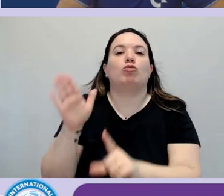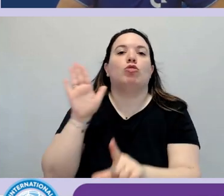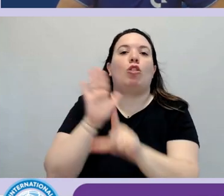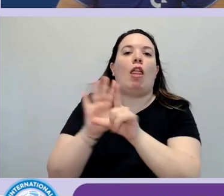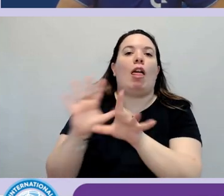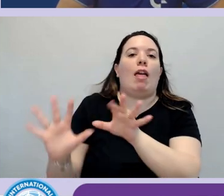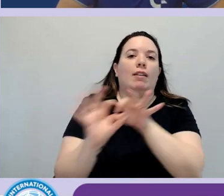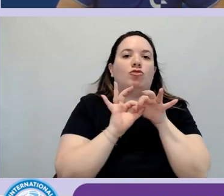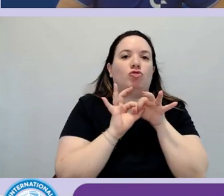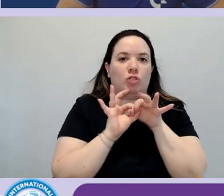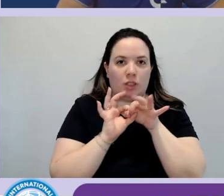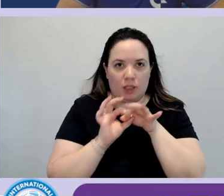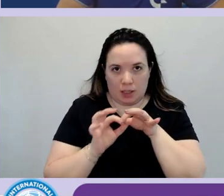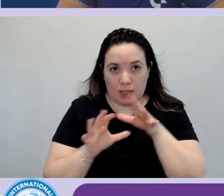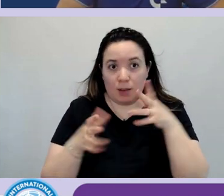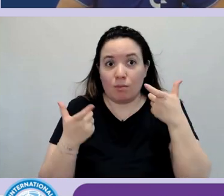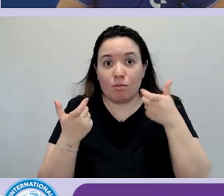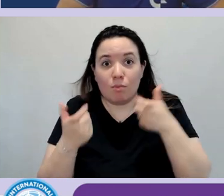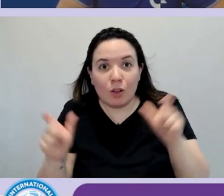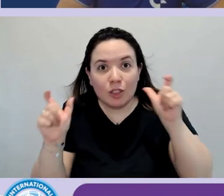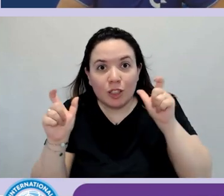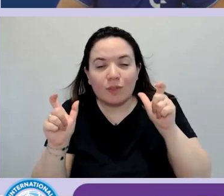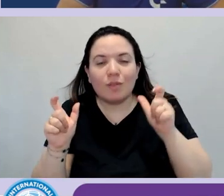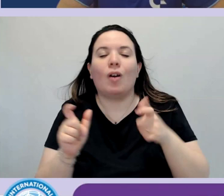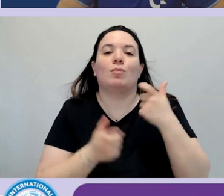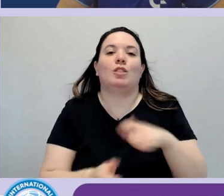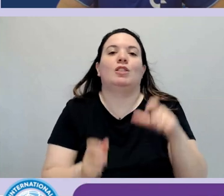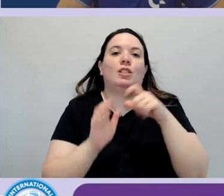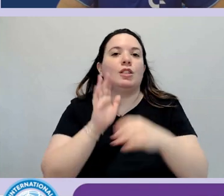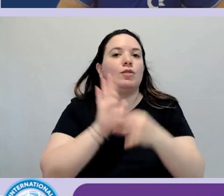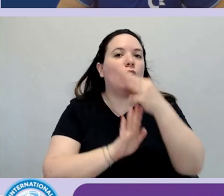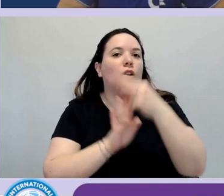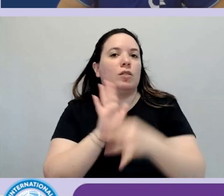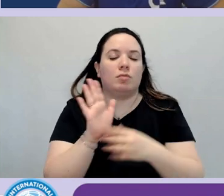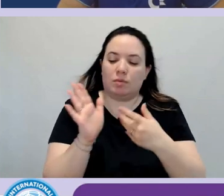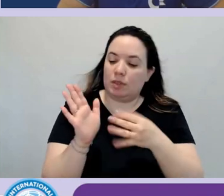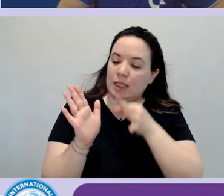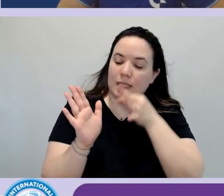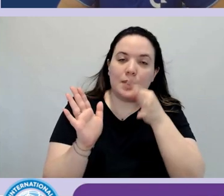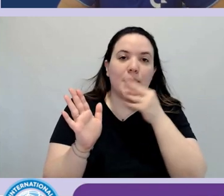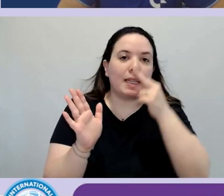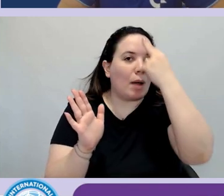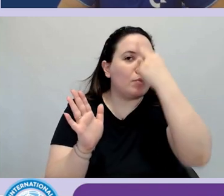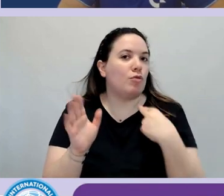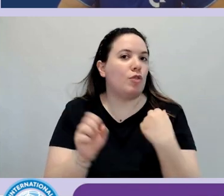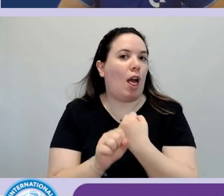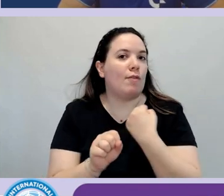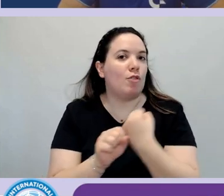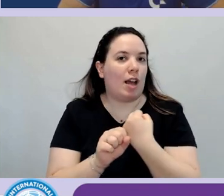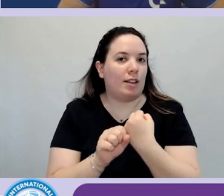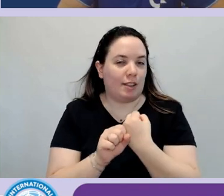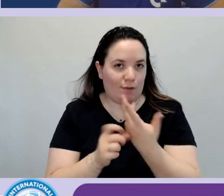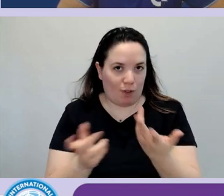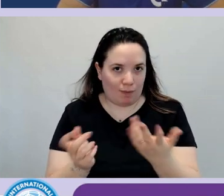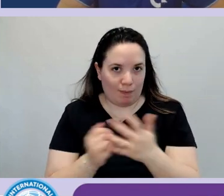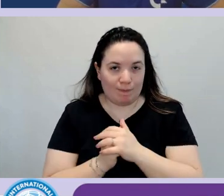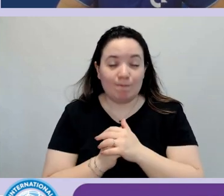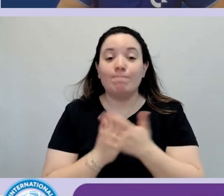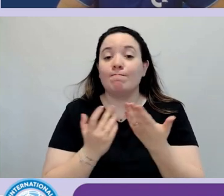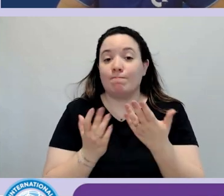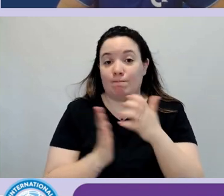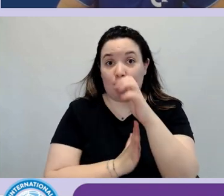norme tecniche ve l' ho descritte All'inizio io definiscono i profili e i profili all'interno hanno l'accessibilità